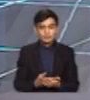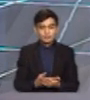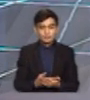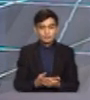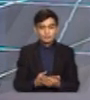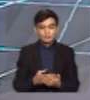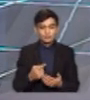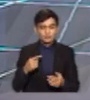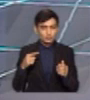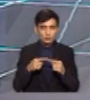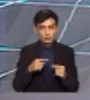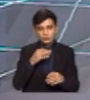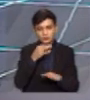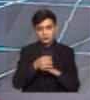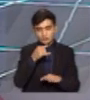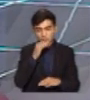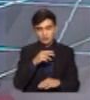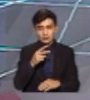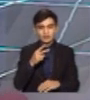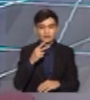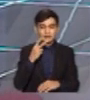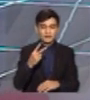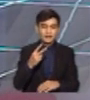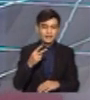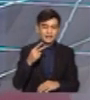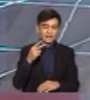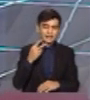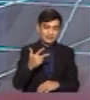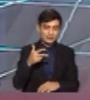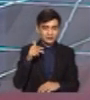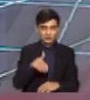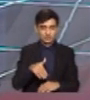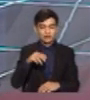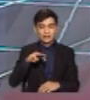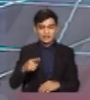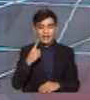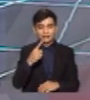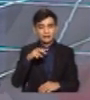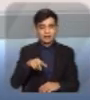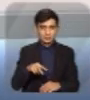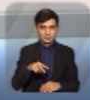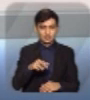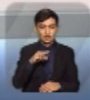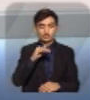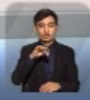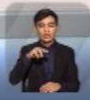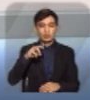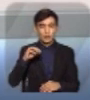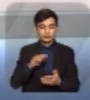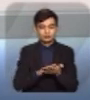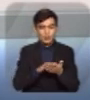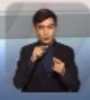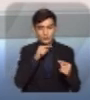не могу сейчас точно, ну, где-то в порядке 2-3 тысячи тенге за литр этой жидкости. Насколько мне